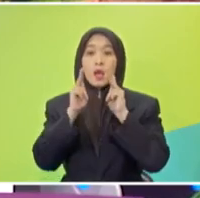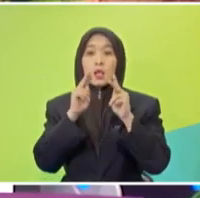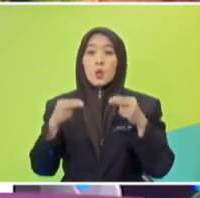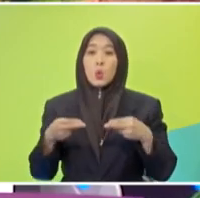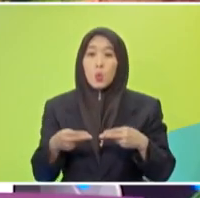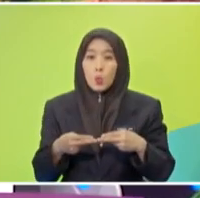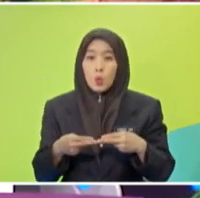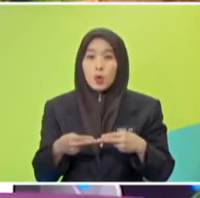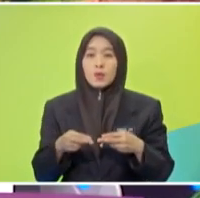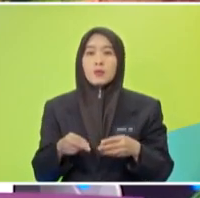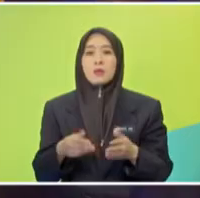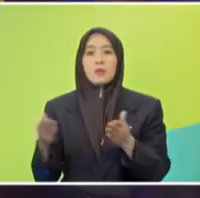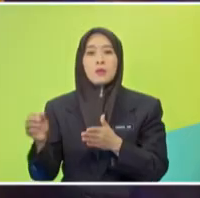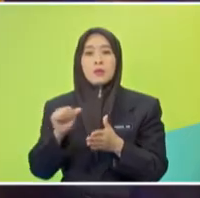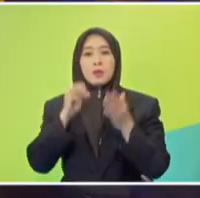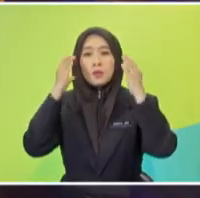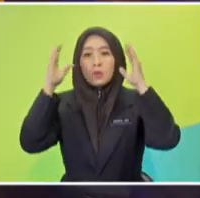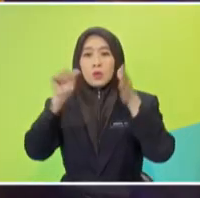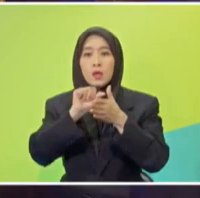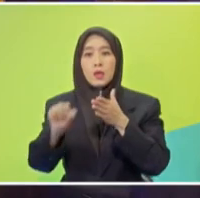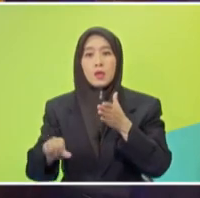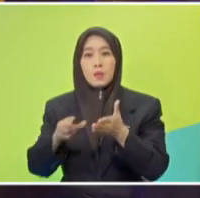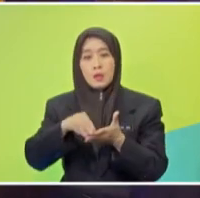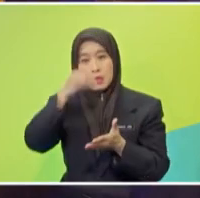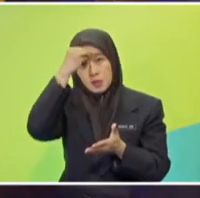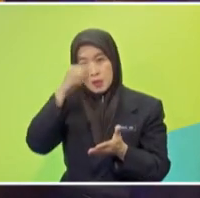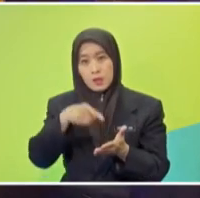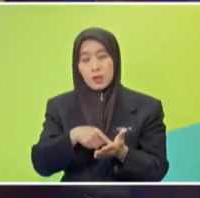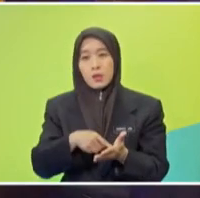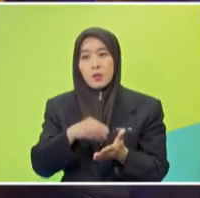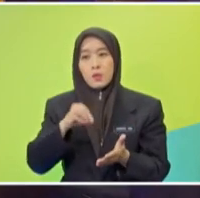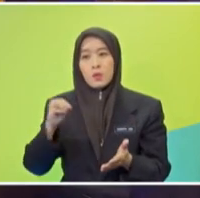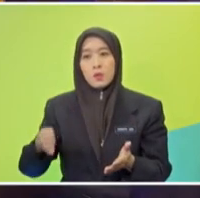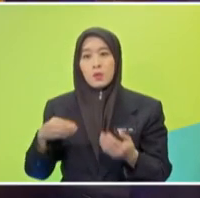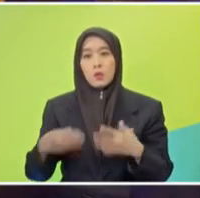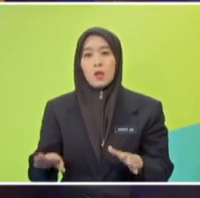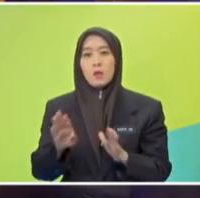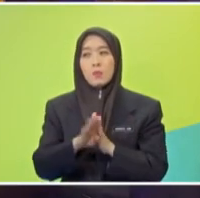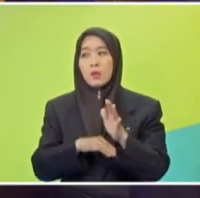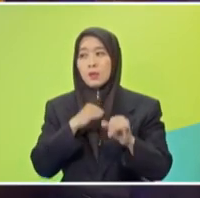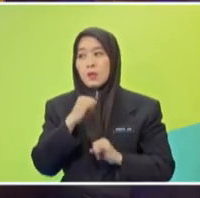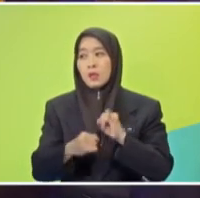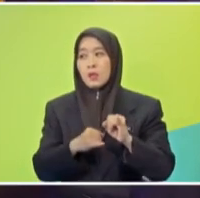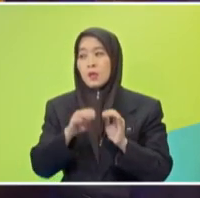ini Oke baiklah ini murid-murid pun sudah berjanji menulis